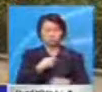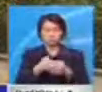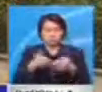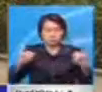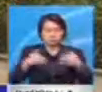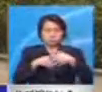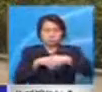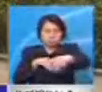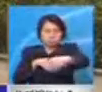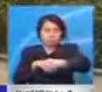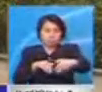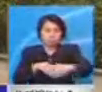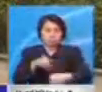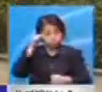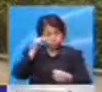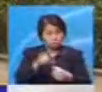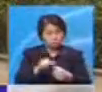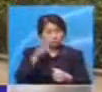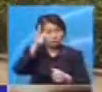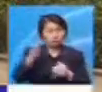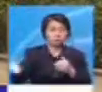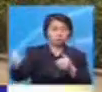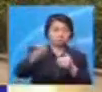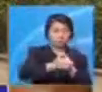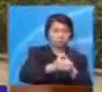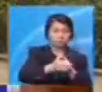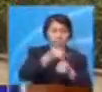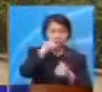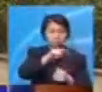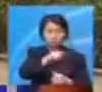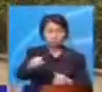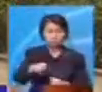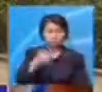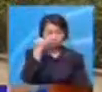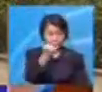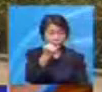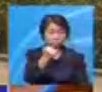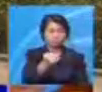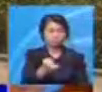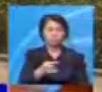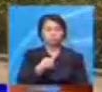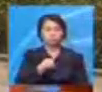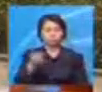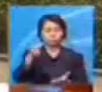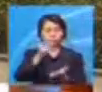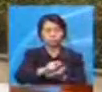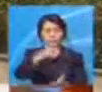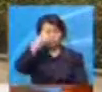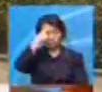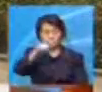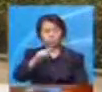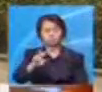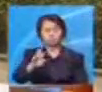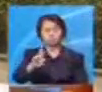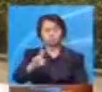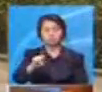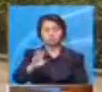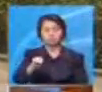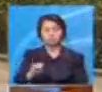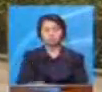Ingatlah selalu akan tempat kembali bagi mereka yang zalim Zakaria untuk